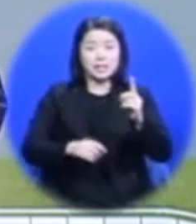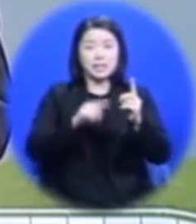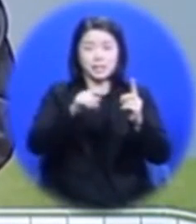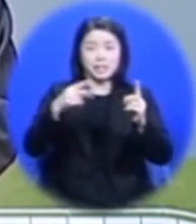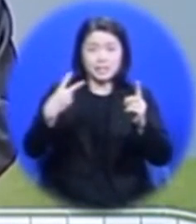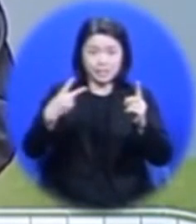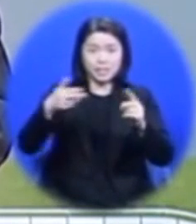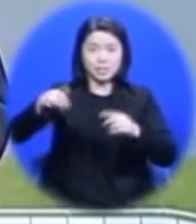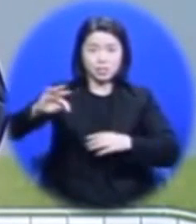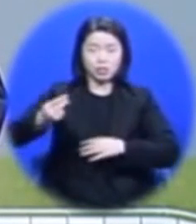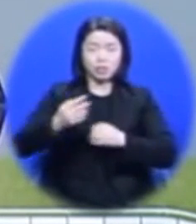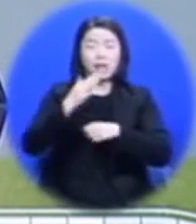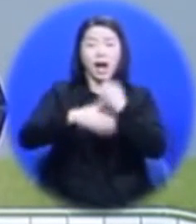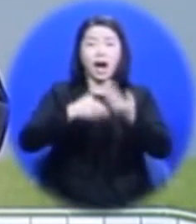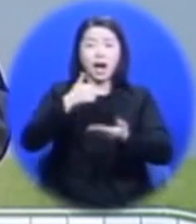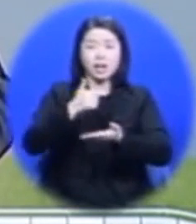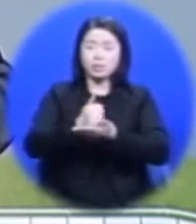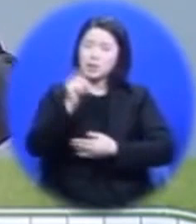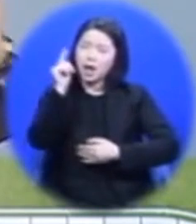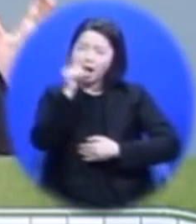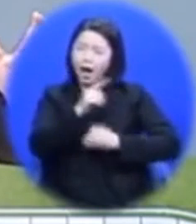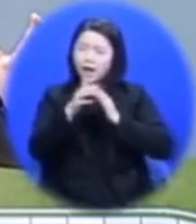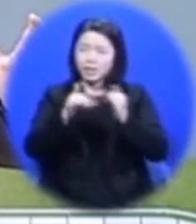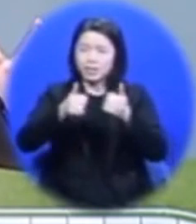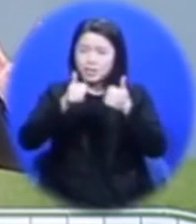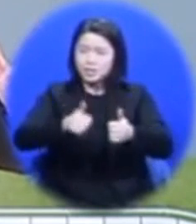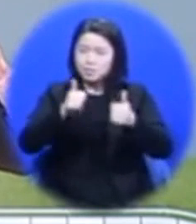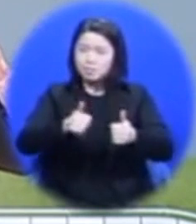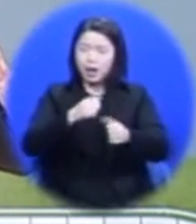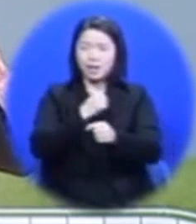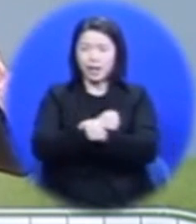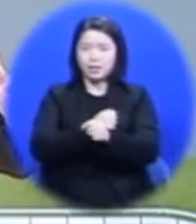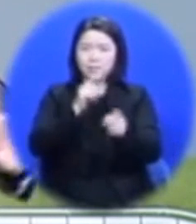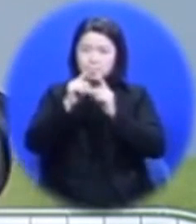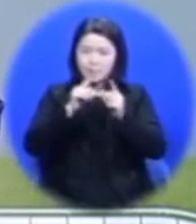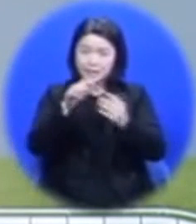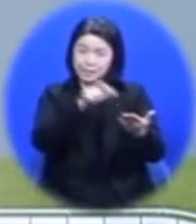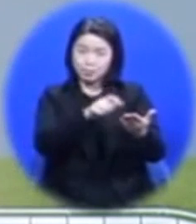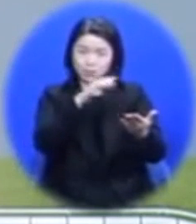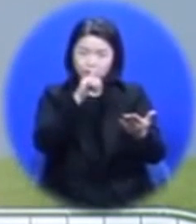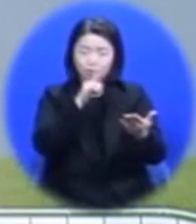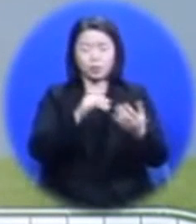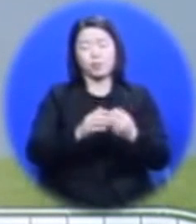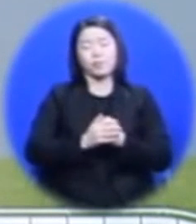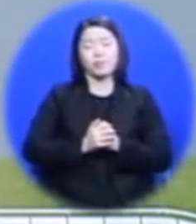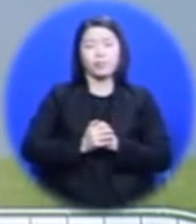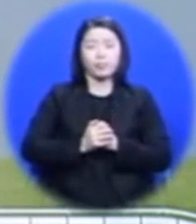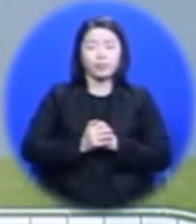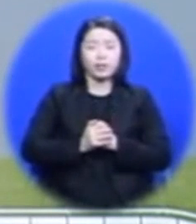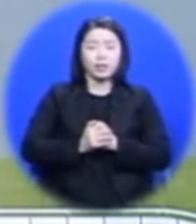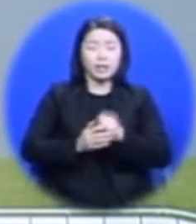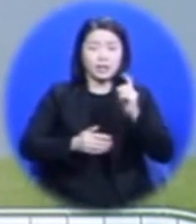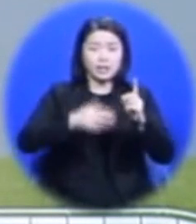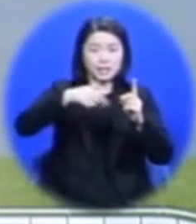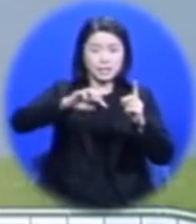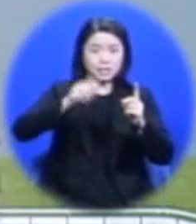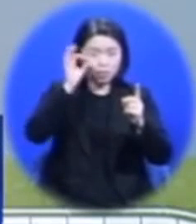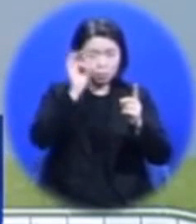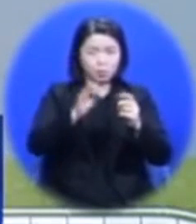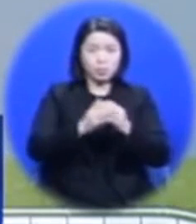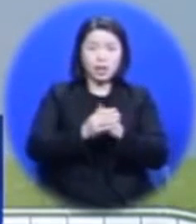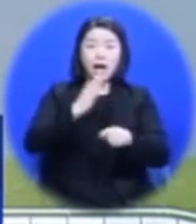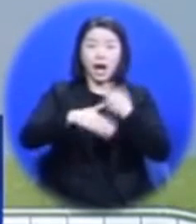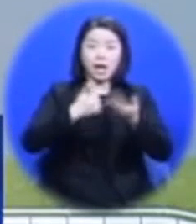2절에는 하나님이 악인들을 심판하시는 말씀을 하고 있습니다. 1절에 보면